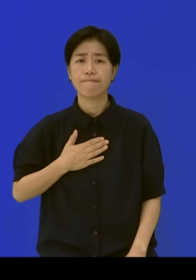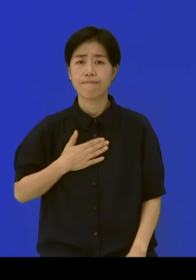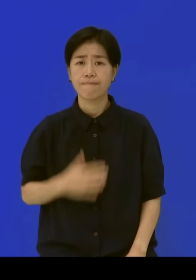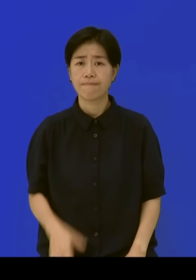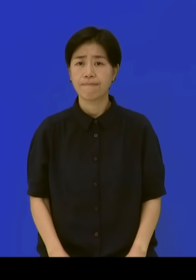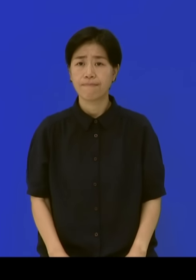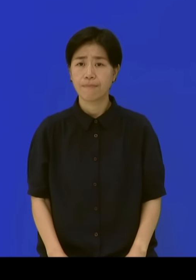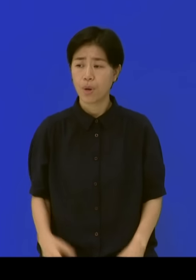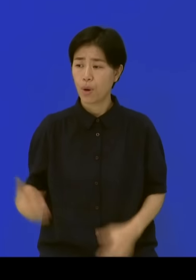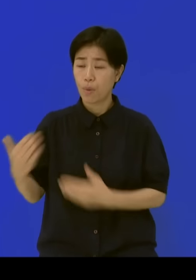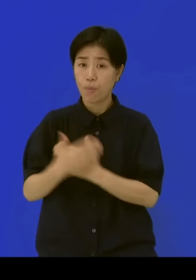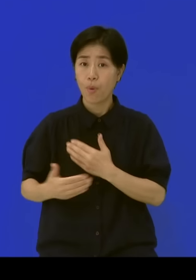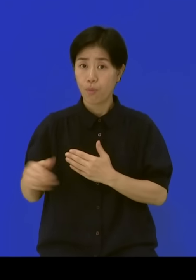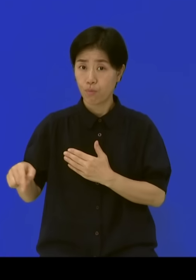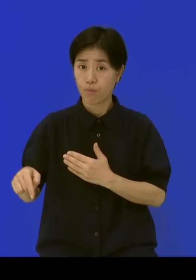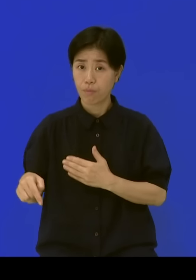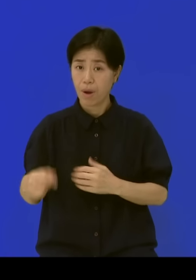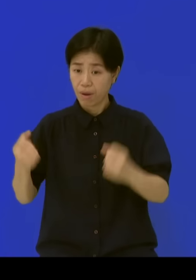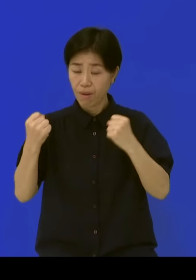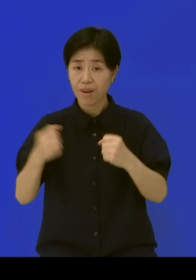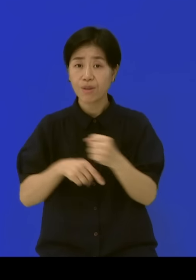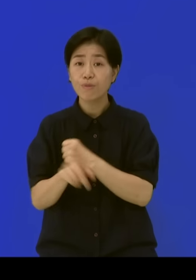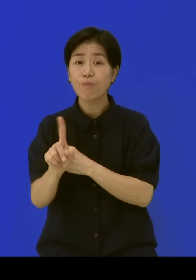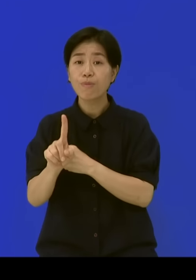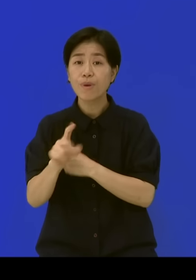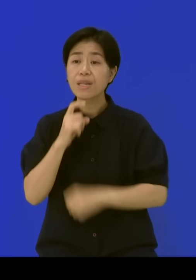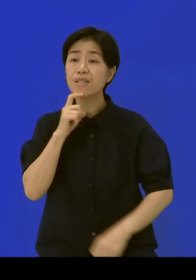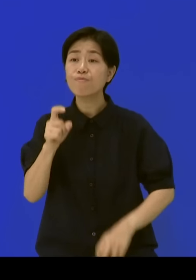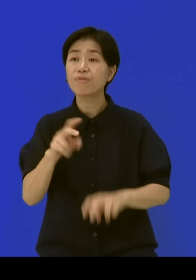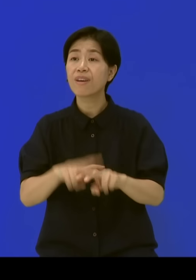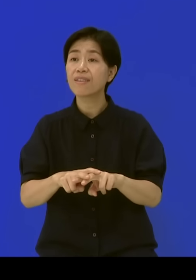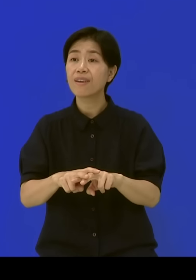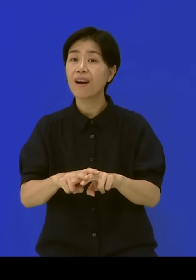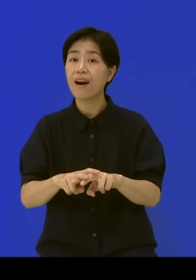그래, 건강하잖아. 건강하잖아. 나 계속 건강해. 10분 이상 못 앉아 있었거든.